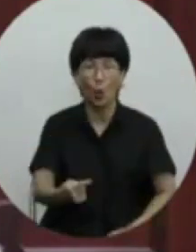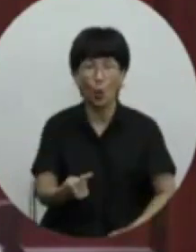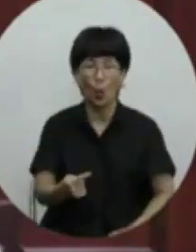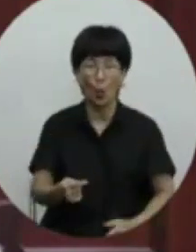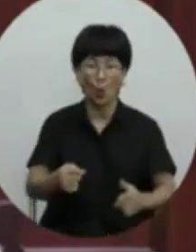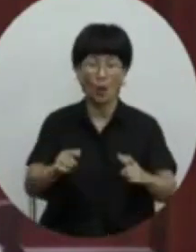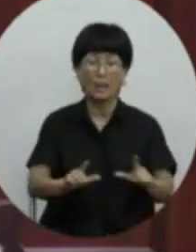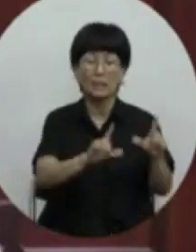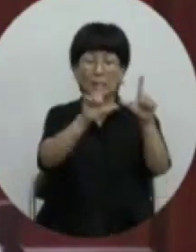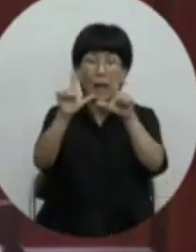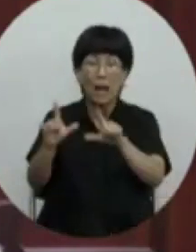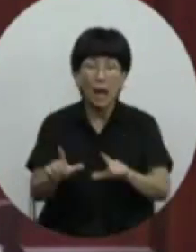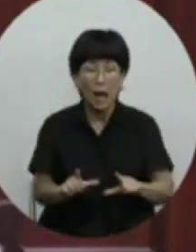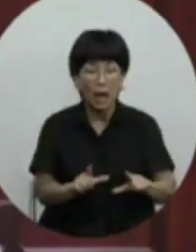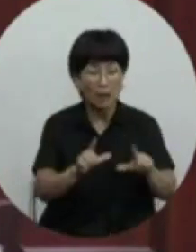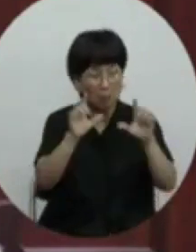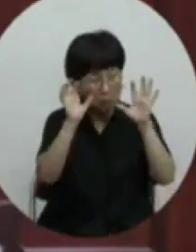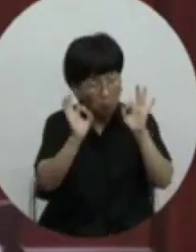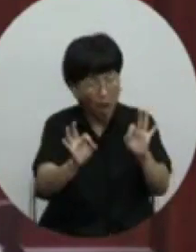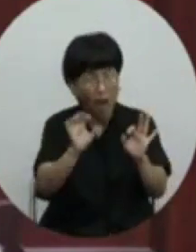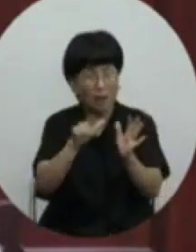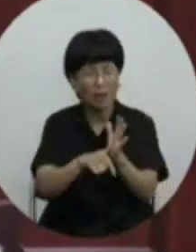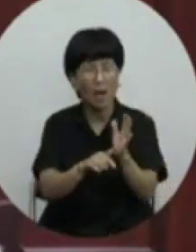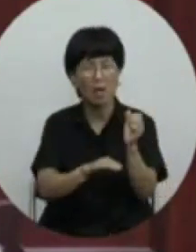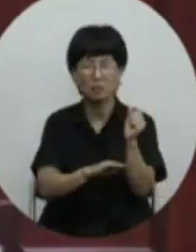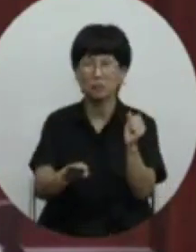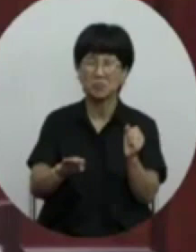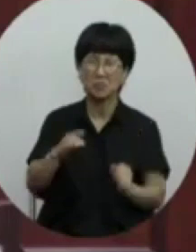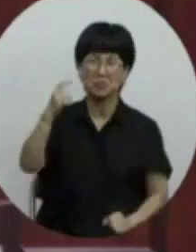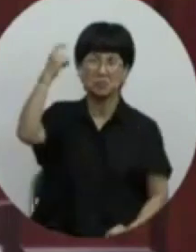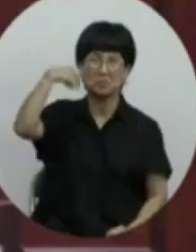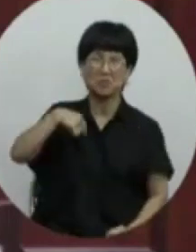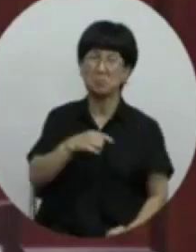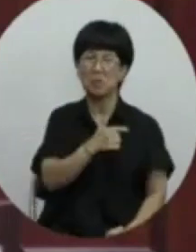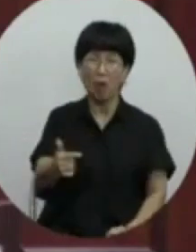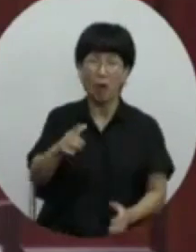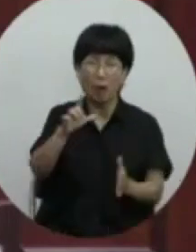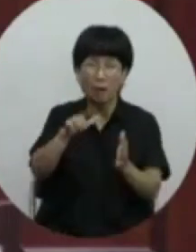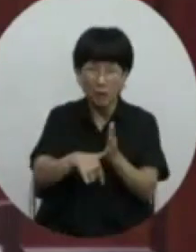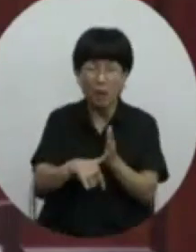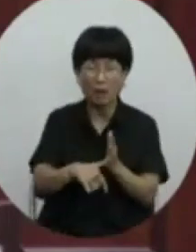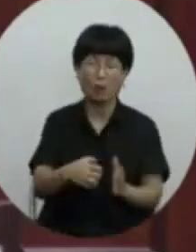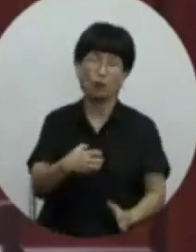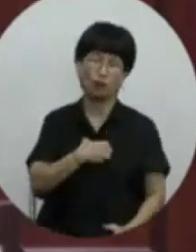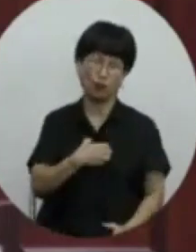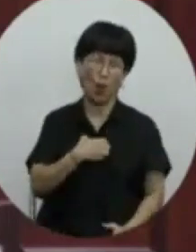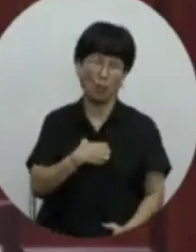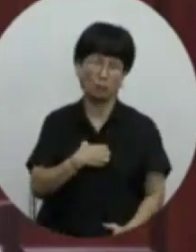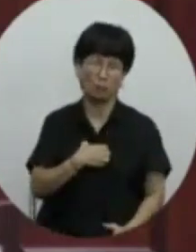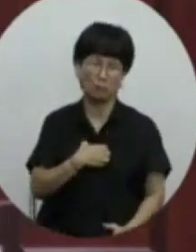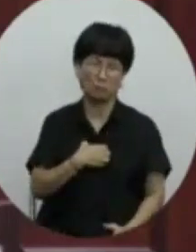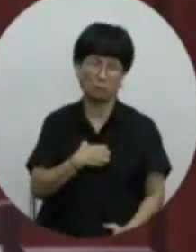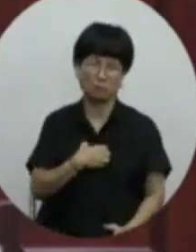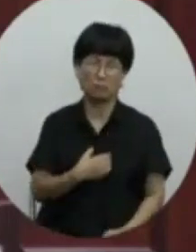사회 통념상 수인 한도가 넘는 경우에는 위법한 것이라고